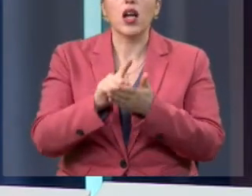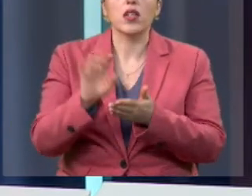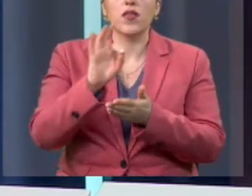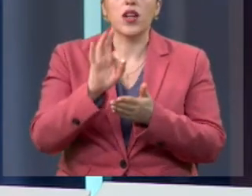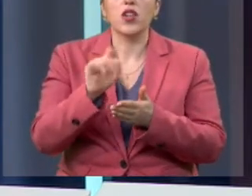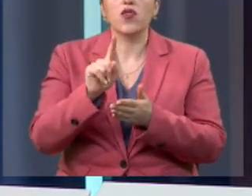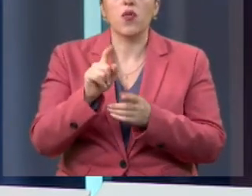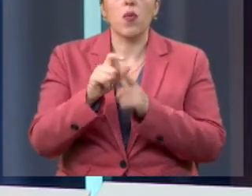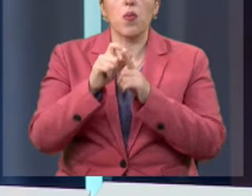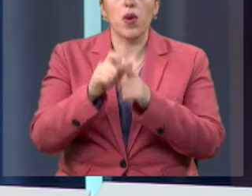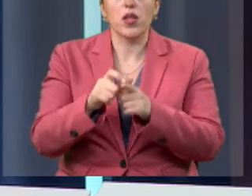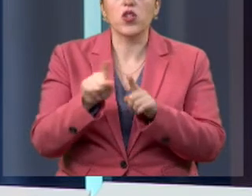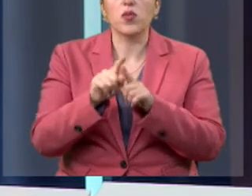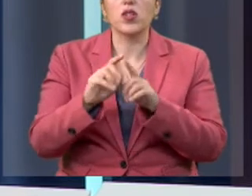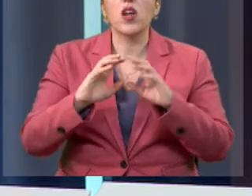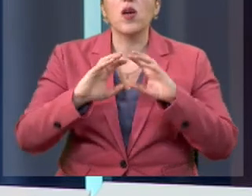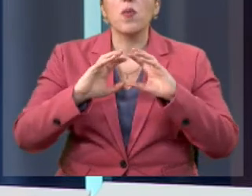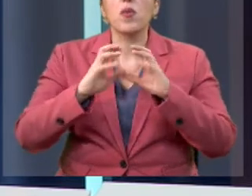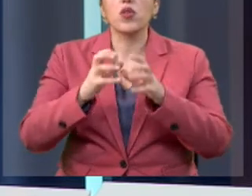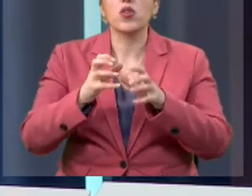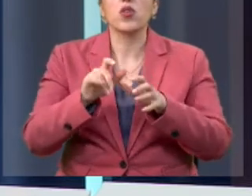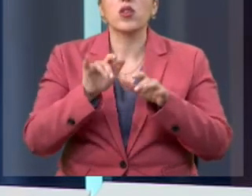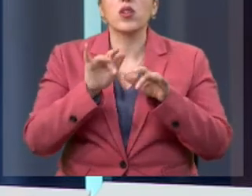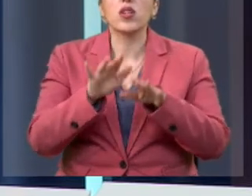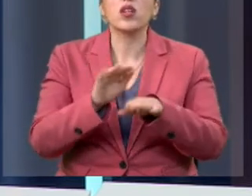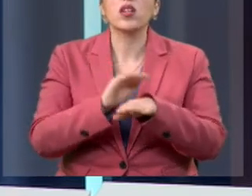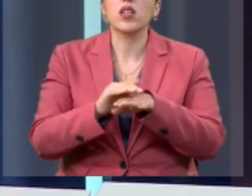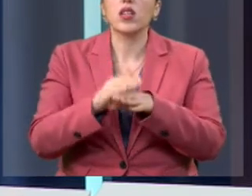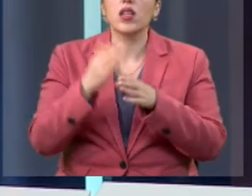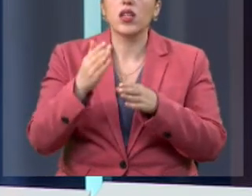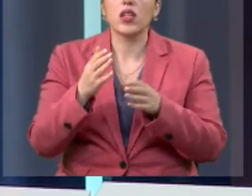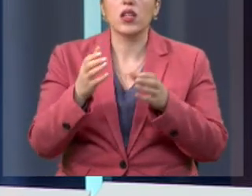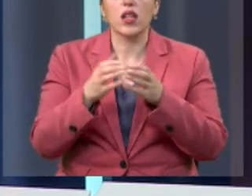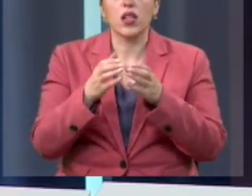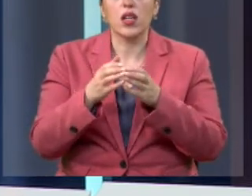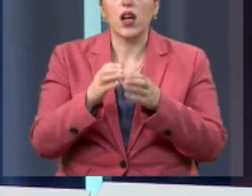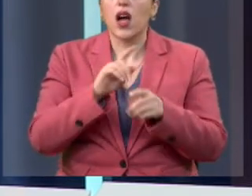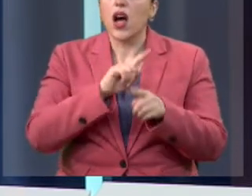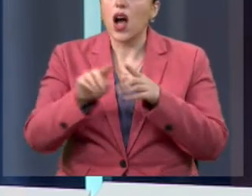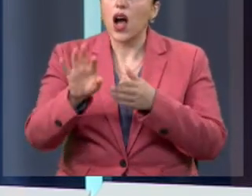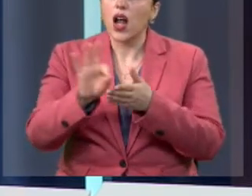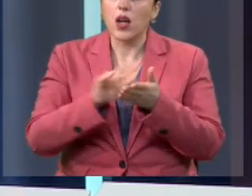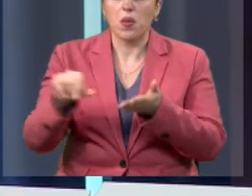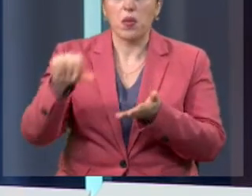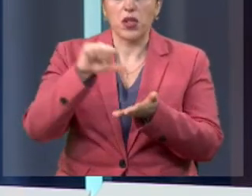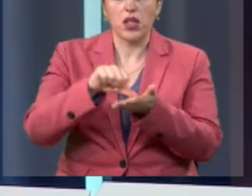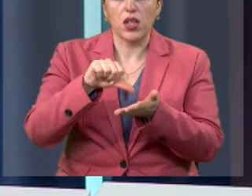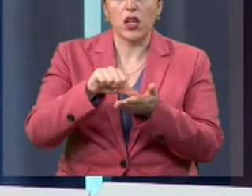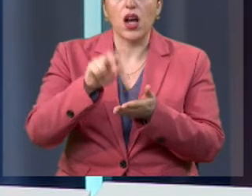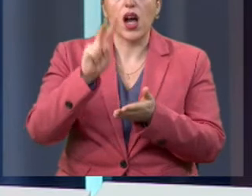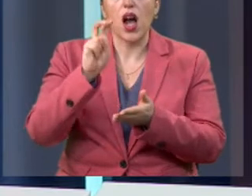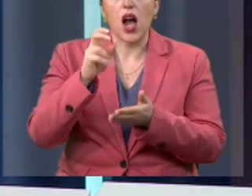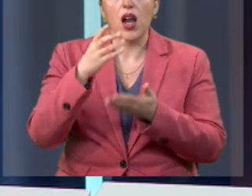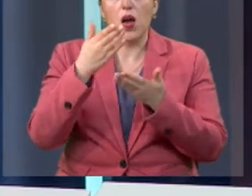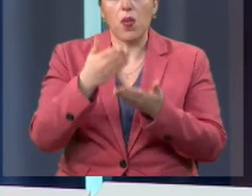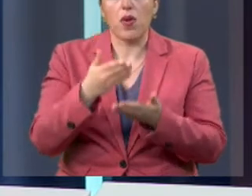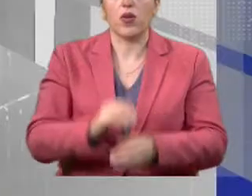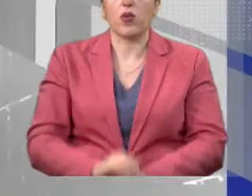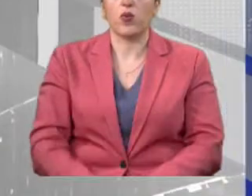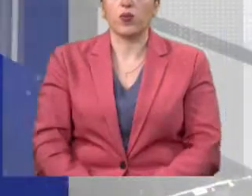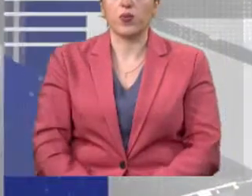նաև միջազգային հումանիտար կառույցների անհապաղ և անխոչընդոտ ներգրավվածություն Լեռնային